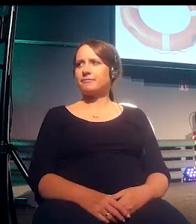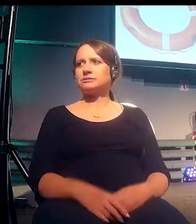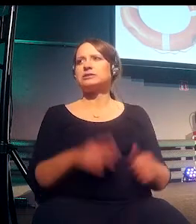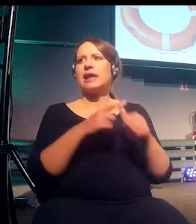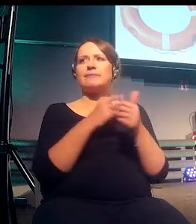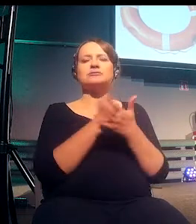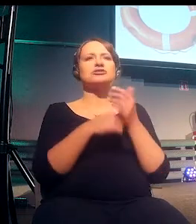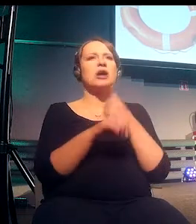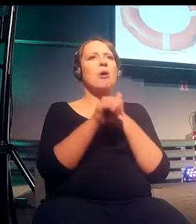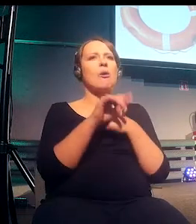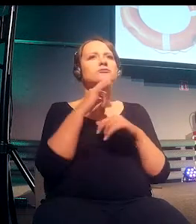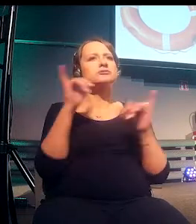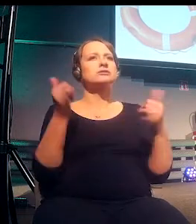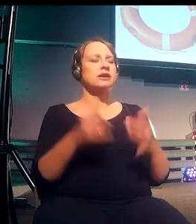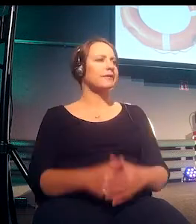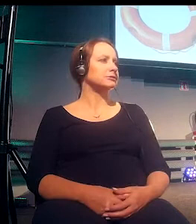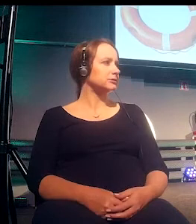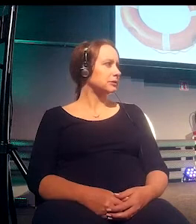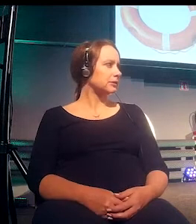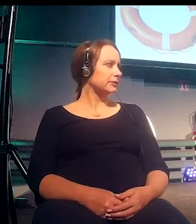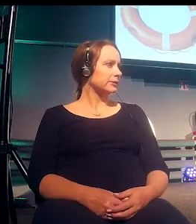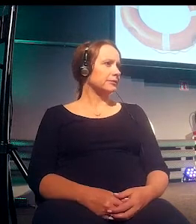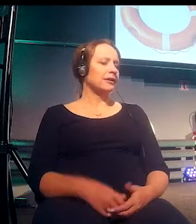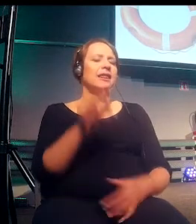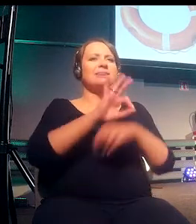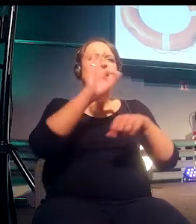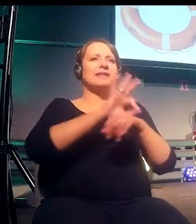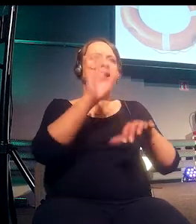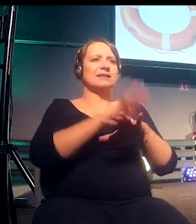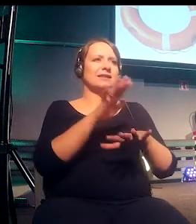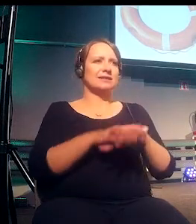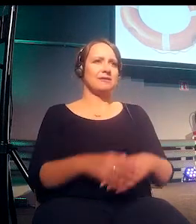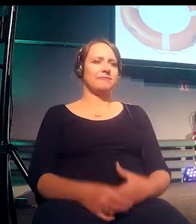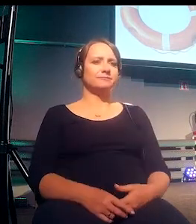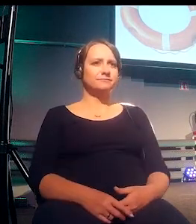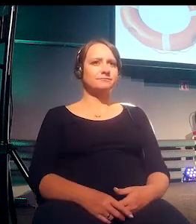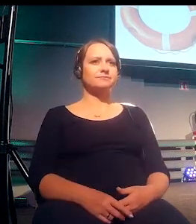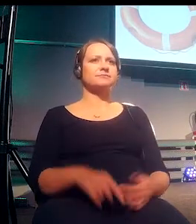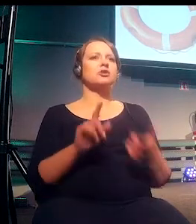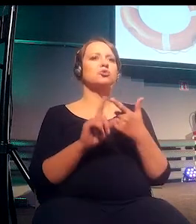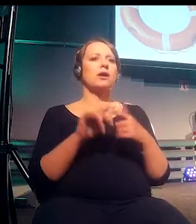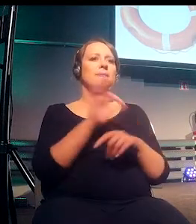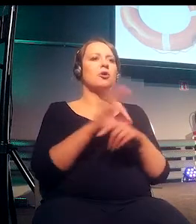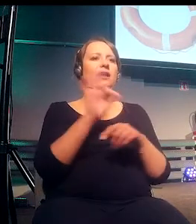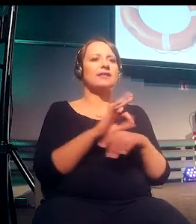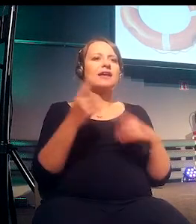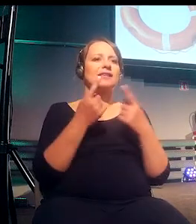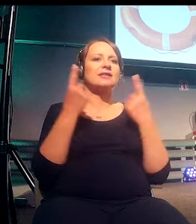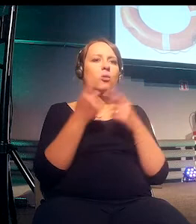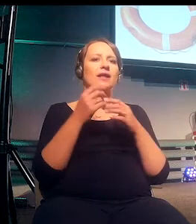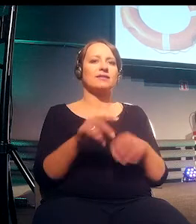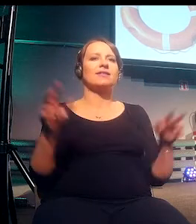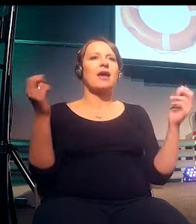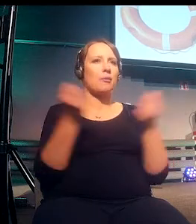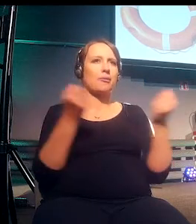Pierwsza to jest jakby tworzenie design systemów. Druga to jest projektowanie dla sytuacji ekstremalnych.